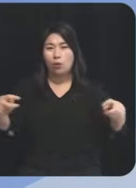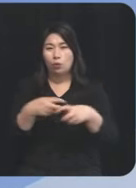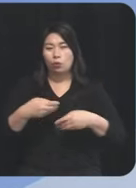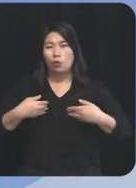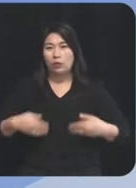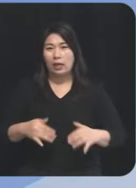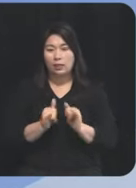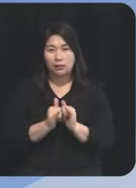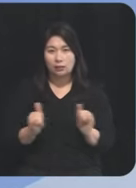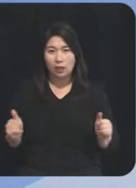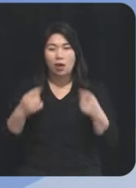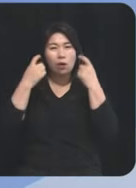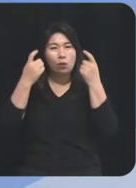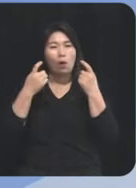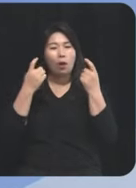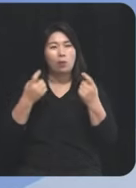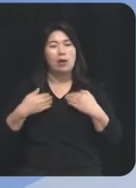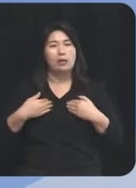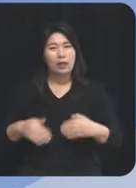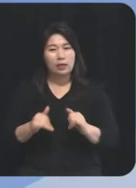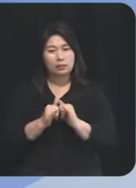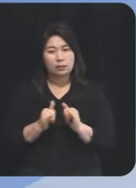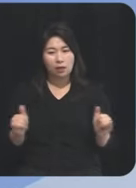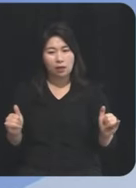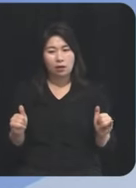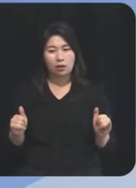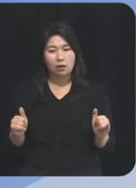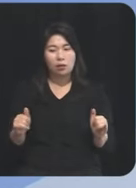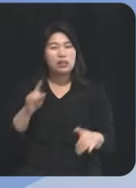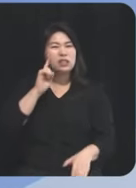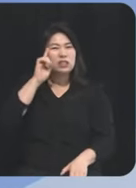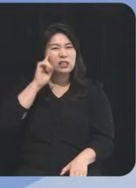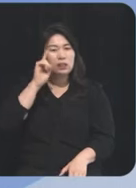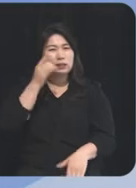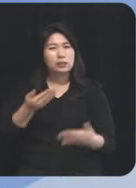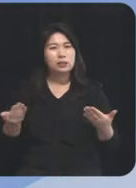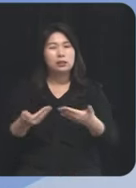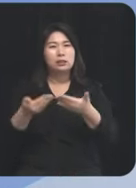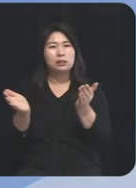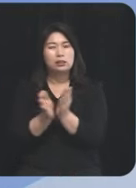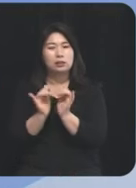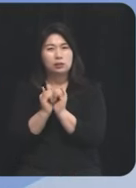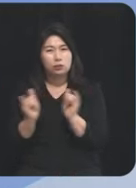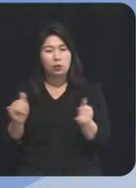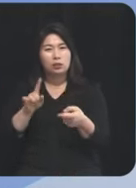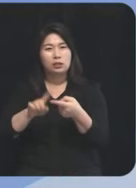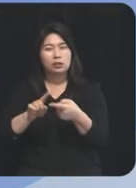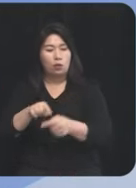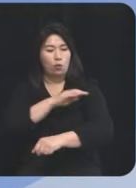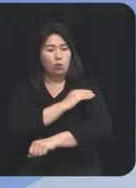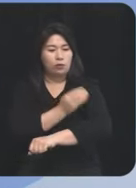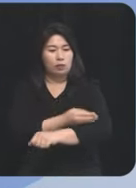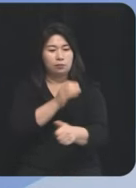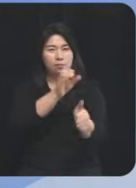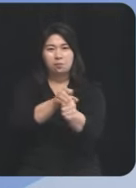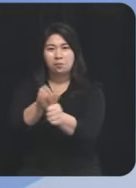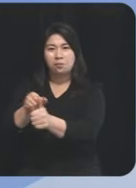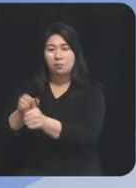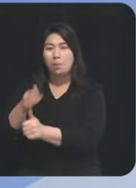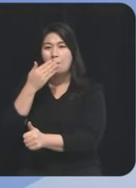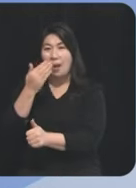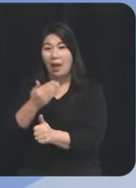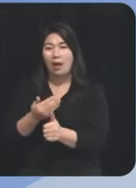교통약자와 관광약자와 스트레스 업종 종사자들에게 관광기본권을 부여할 수 있는